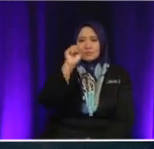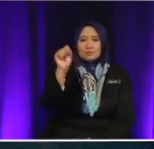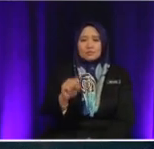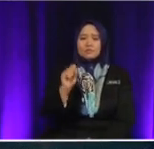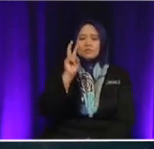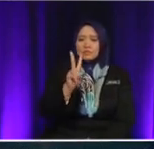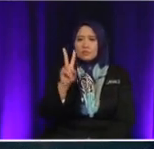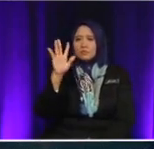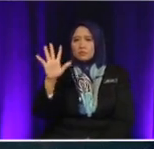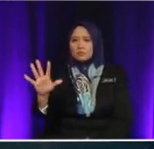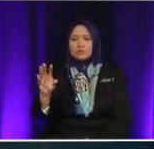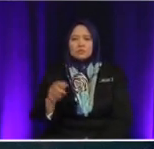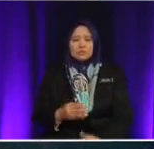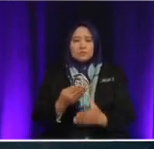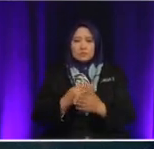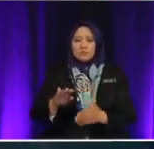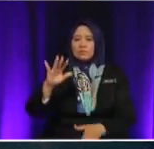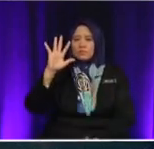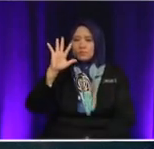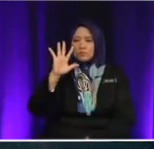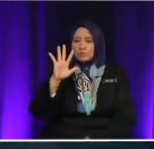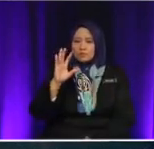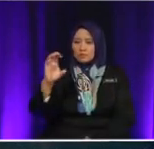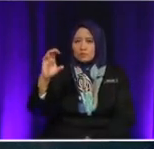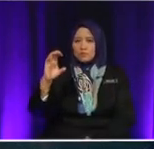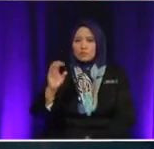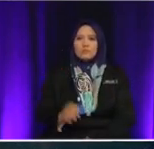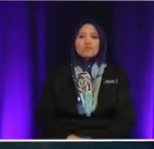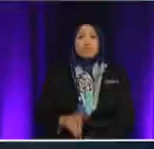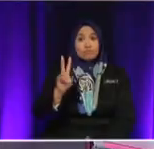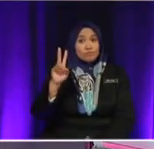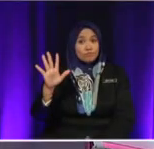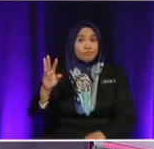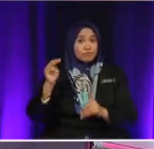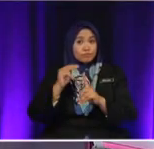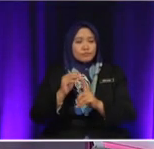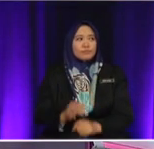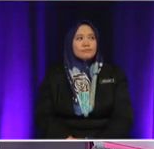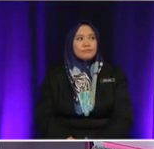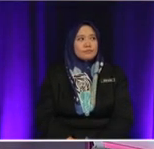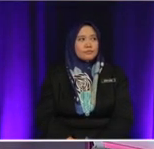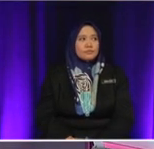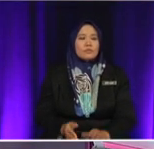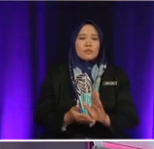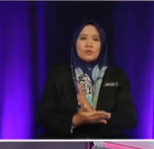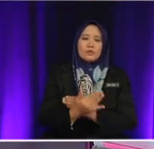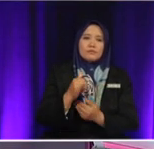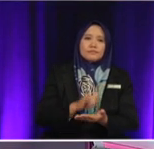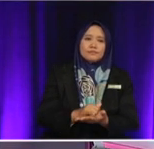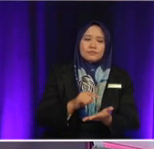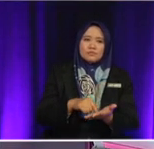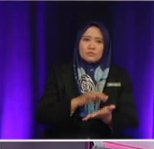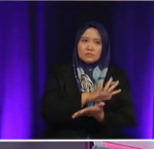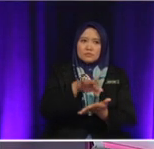25 markah. 25 markah. Okey. Jadi inilah antara perkara penting untuk murid ingat bagaimana cara untuk menjawab bahagian